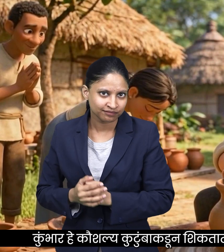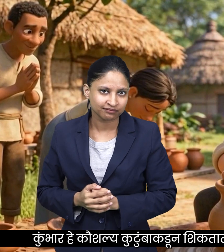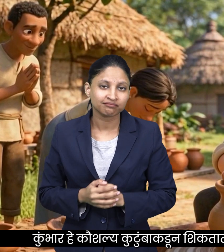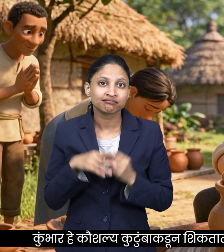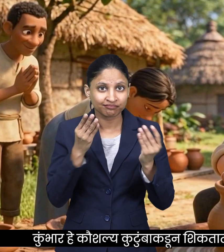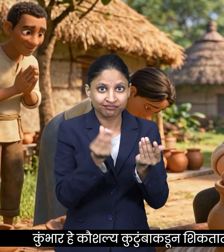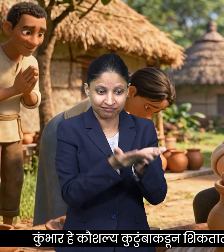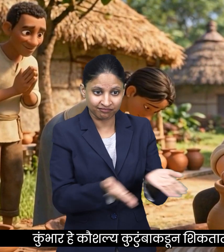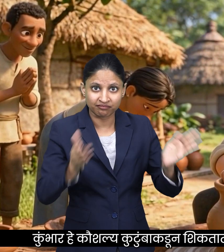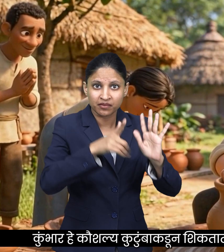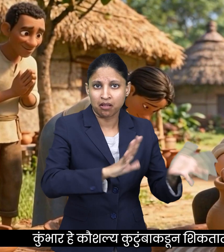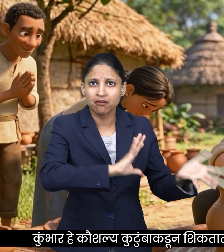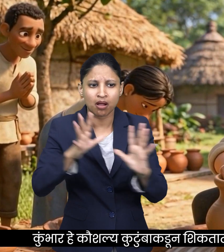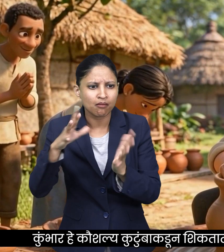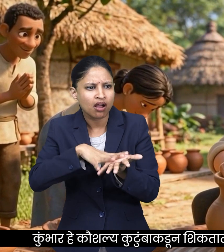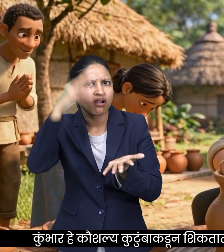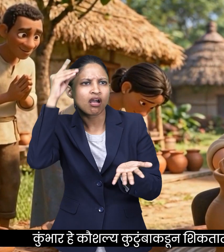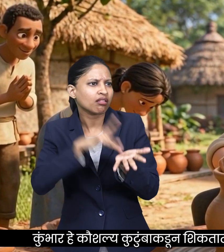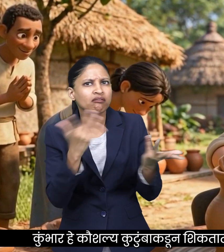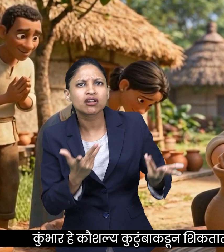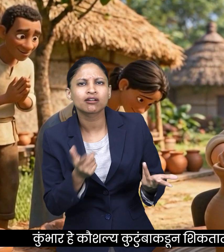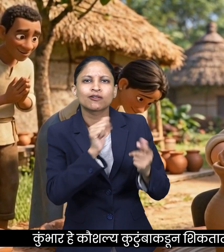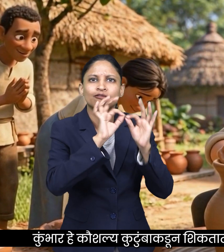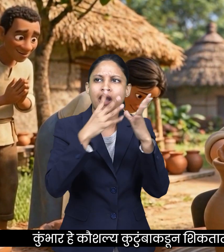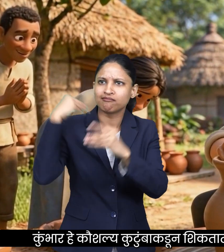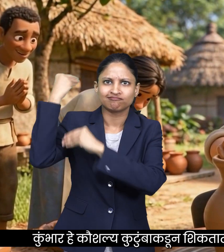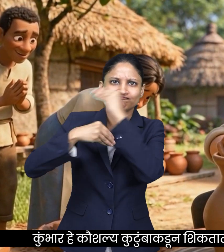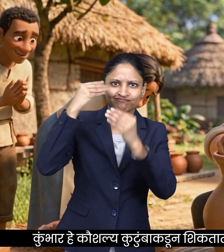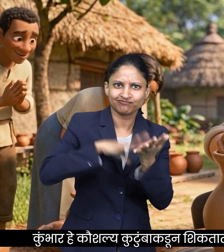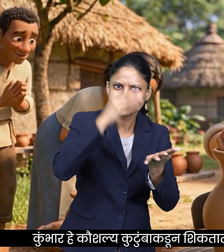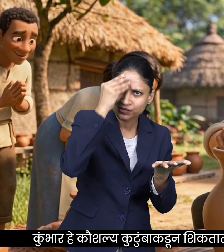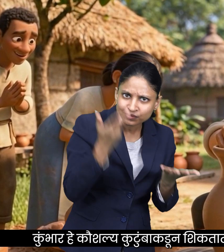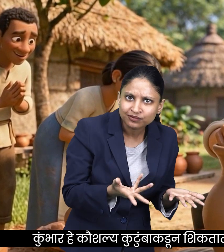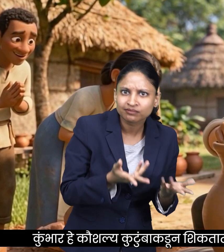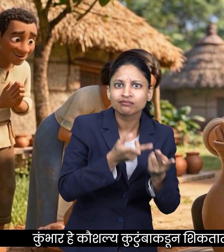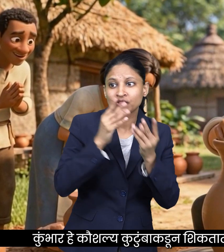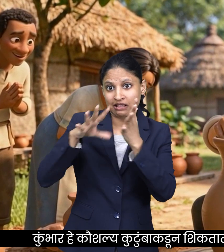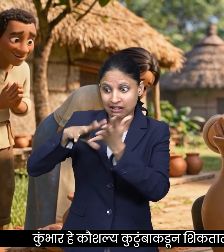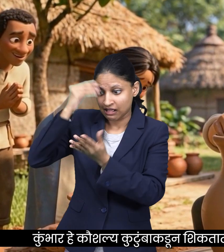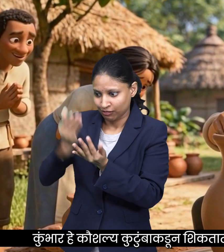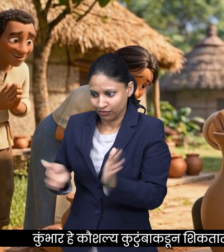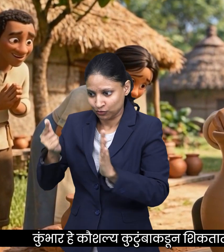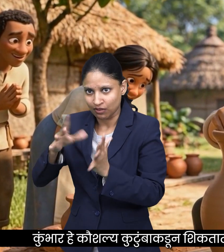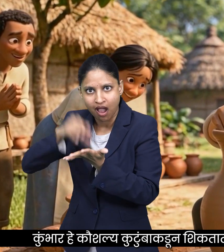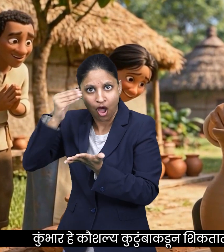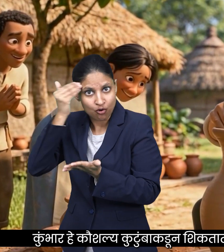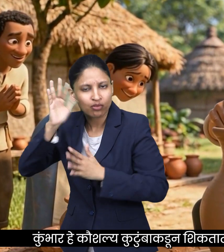कुंभार हे कौशल्य कुटुंबाकडून शिकतात आणि आपल्या घरांसाठी उपयुक्त वस्तू बनवतात.